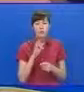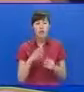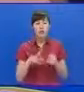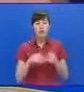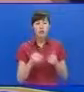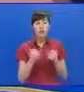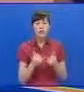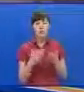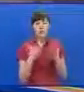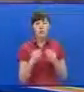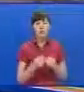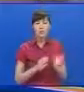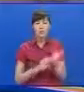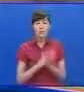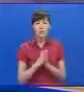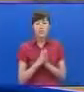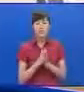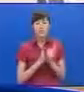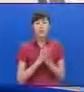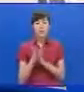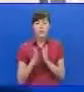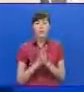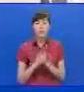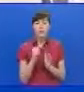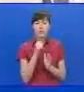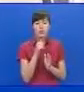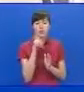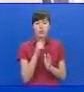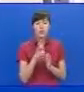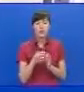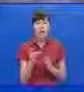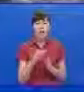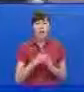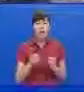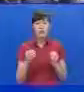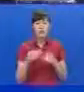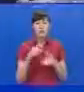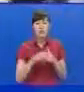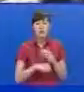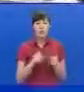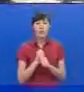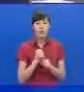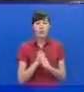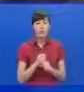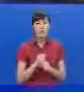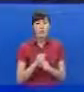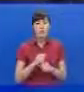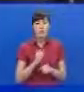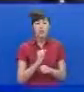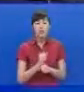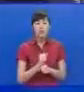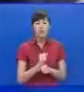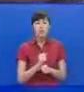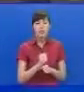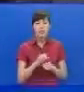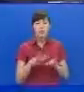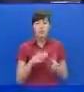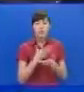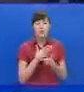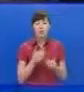дейін аталған өсімдік егіледі. Алайда күні кешеге дейін ауданда оны тереңдетіп өңдеп сақтайтын орын болмаған. Енді міне